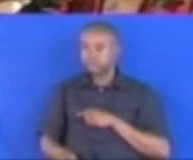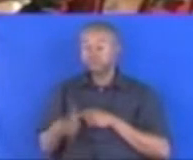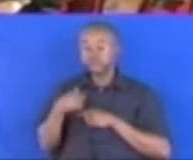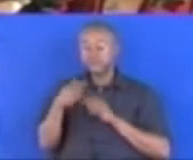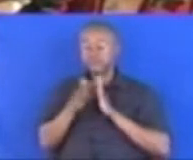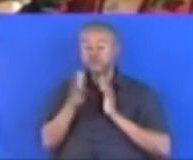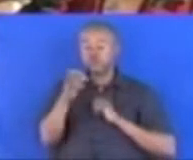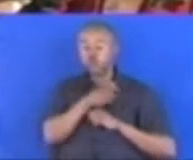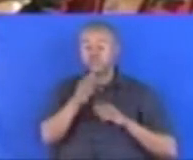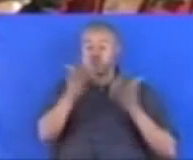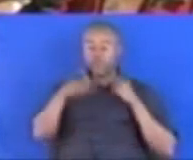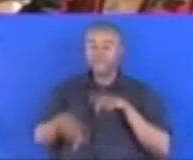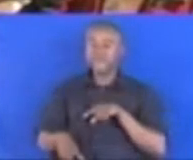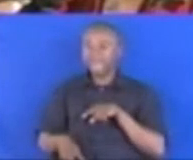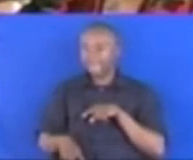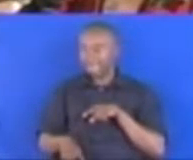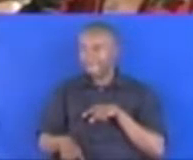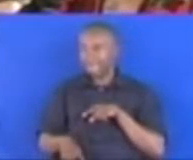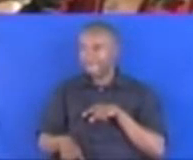wa Afya